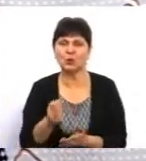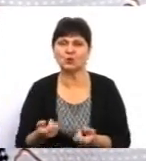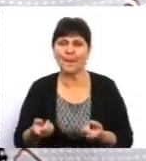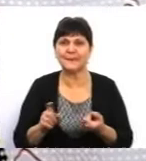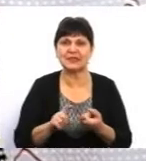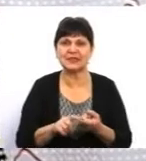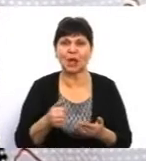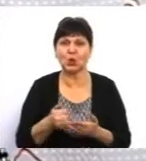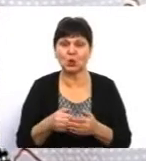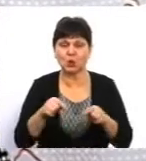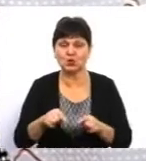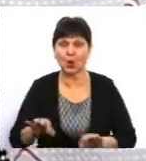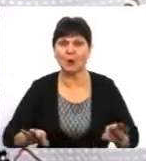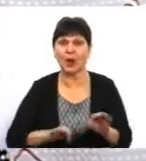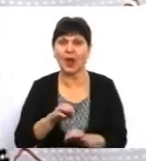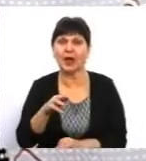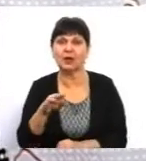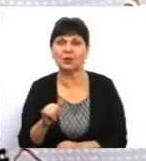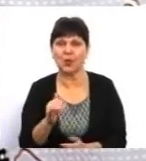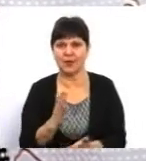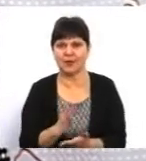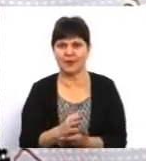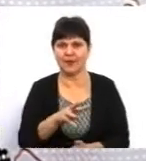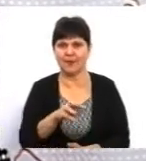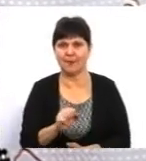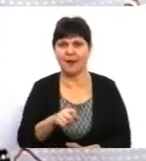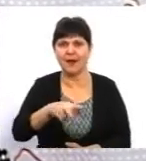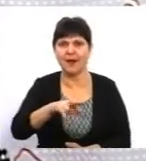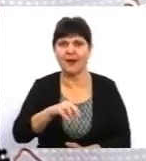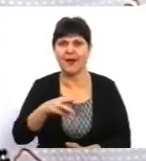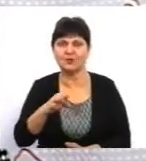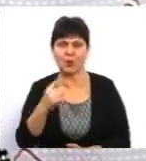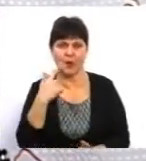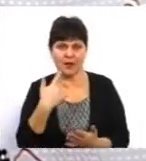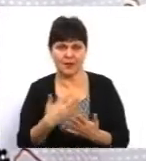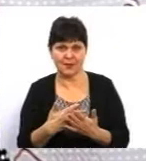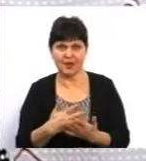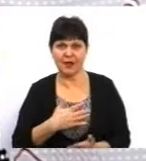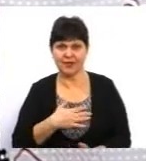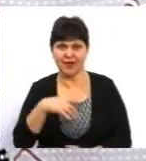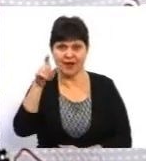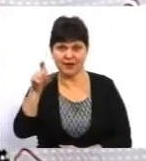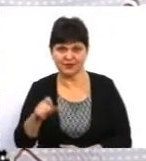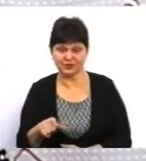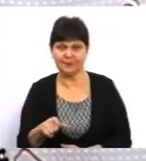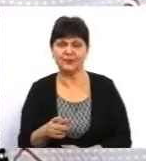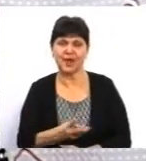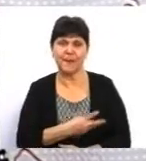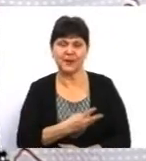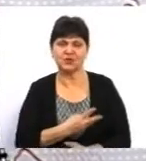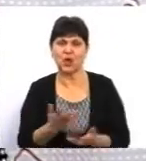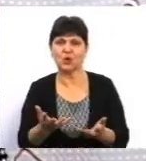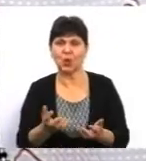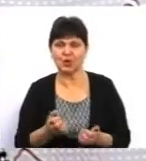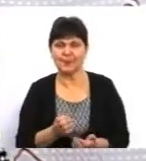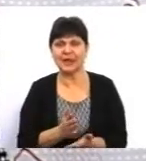цього проєкту «Є малятка». Якщо, наприклад, наші клієнти, які мають бажання отримати дану послугу, будуть